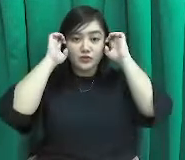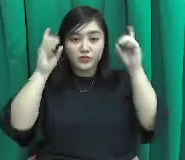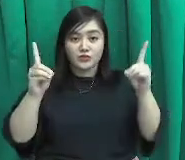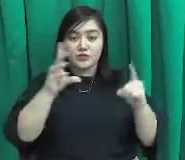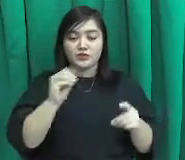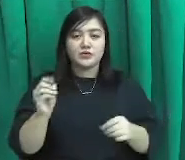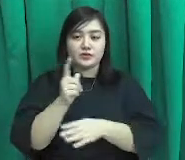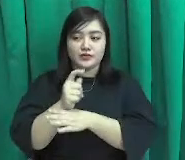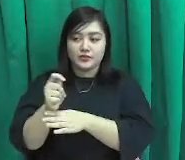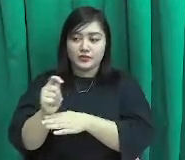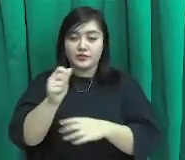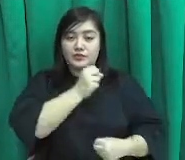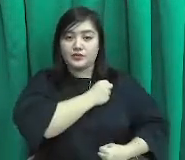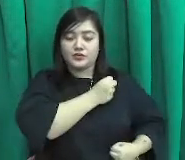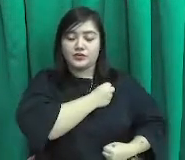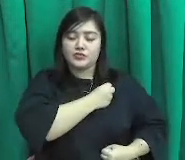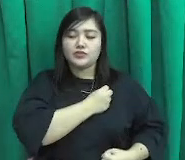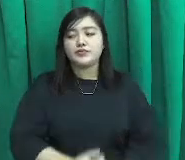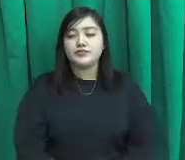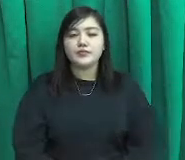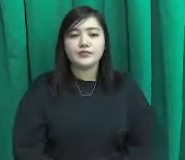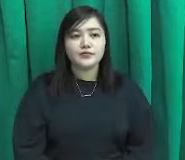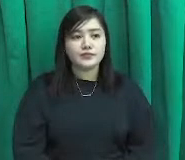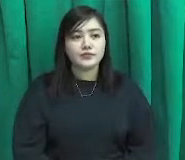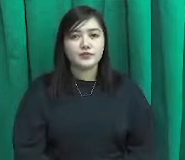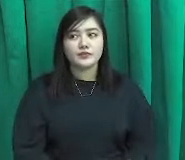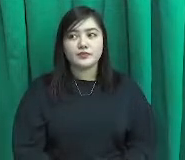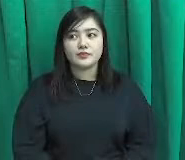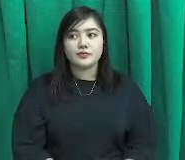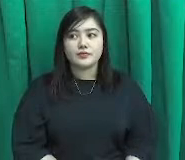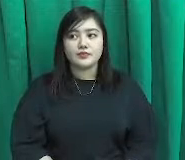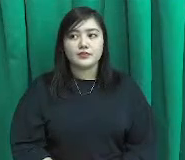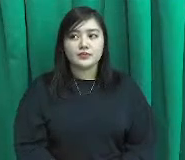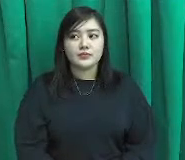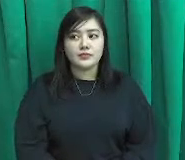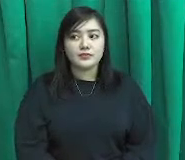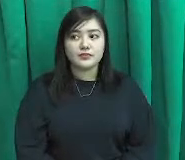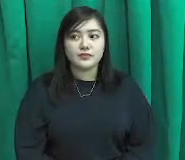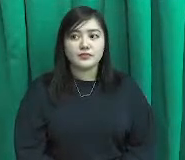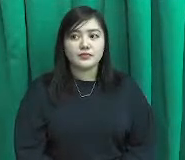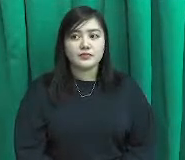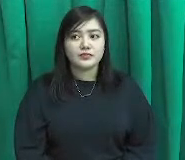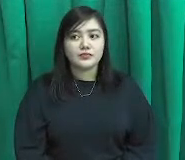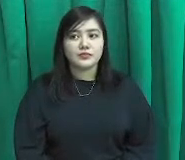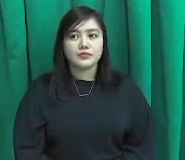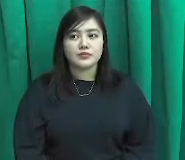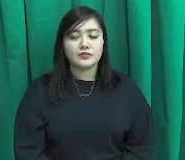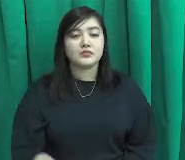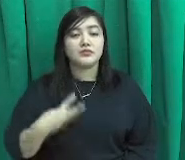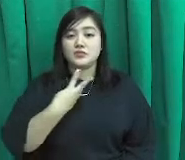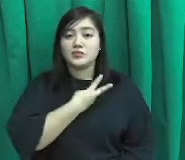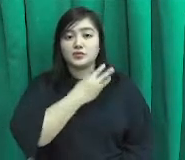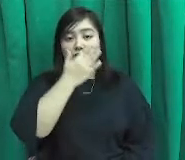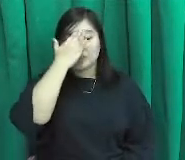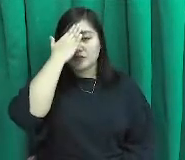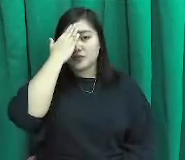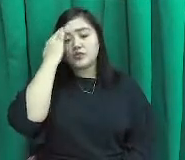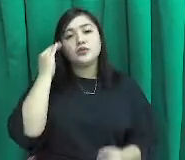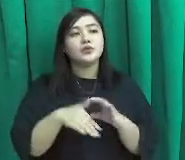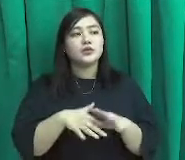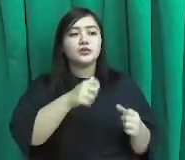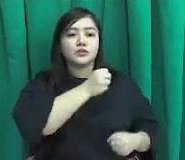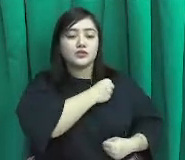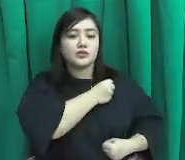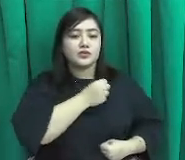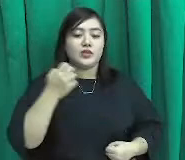sir, napakahalaga na kan. Kung alam natin, sa institusyon ng military, meron tayong education and training. Yun na